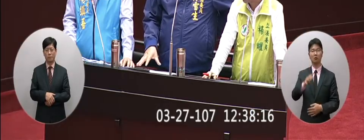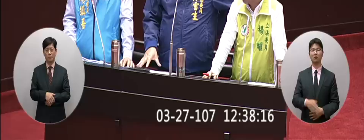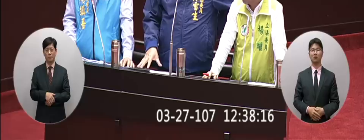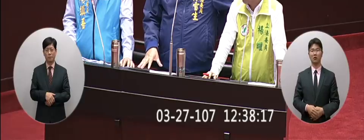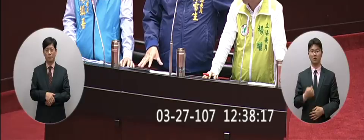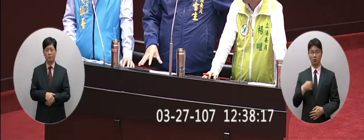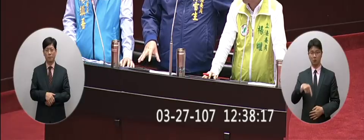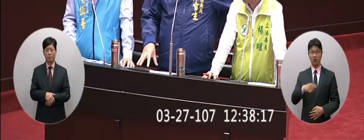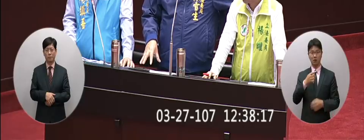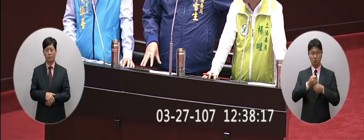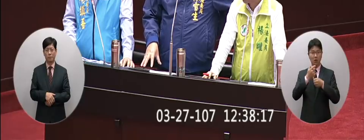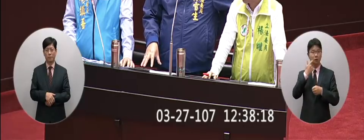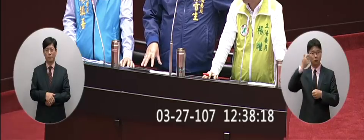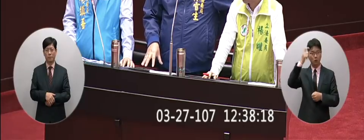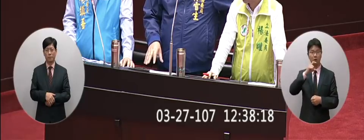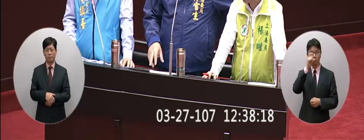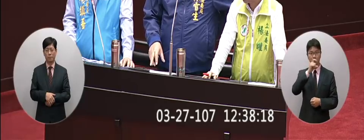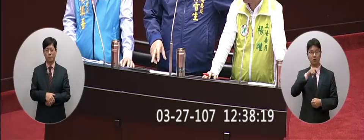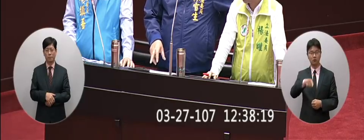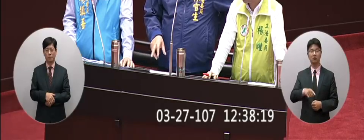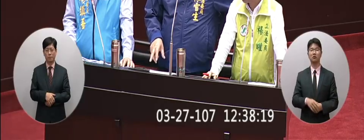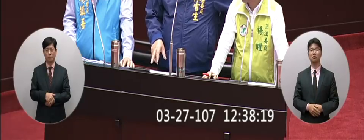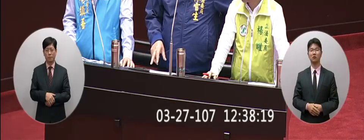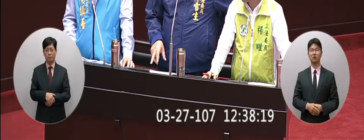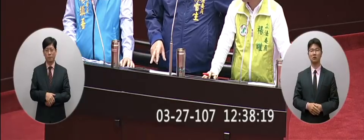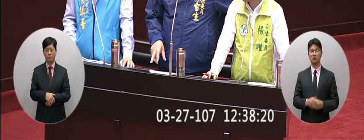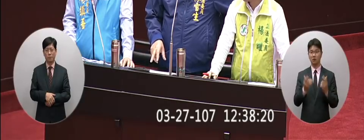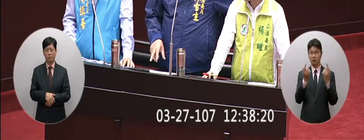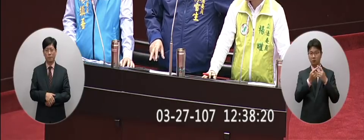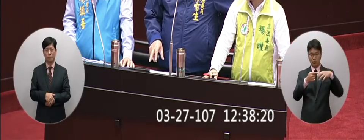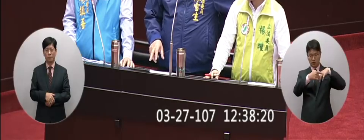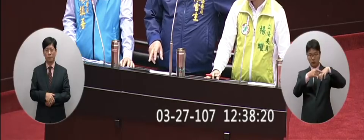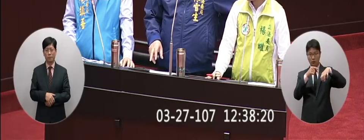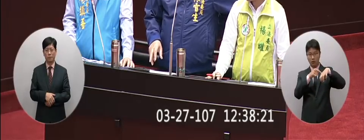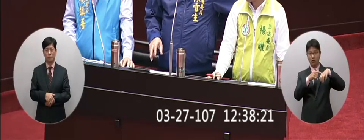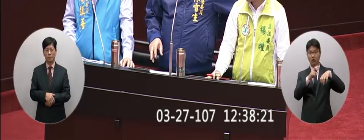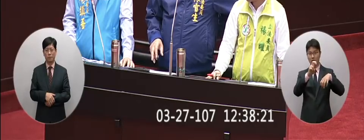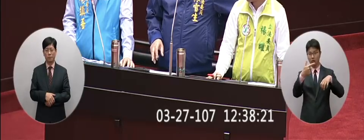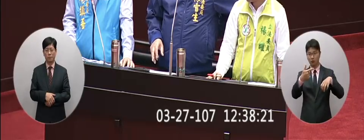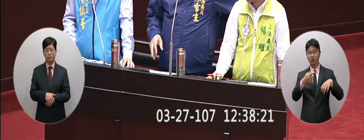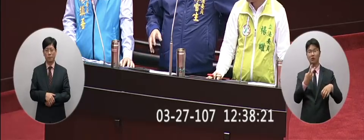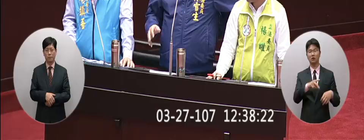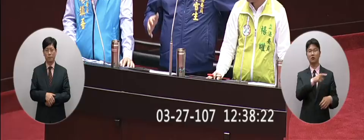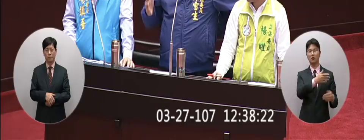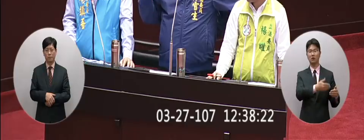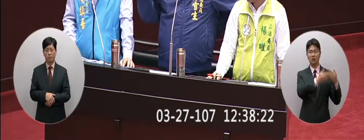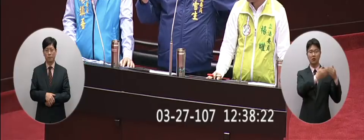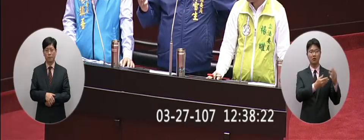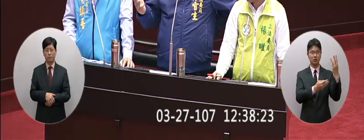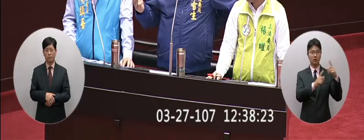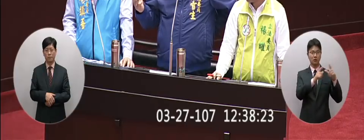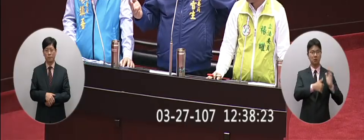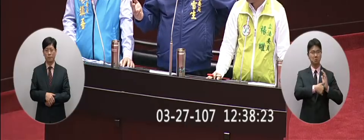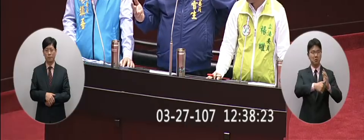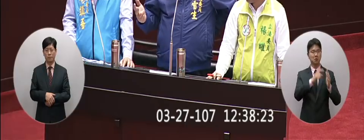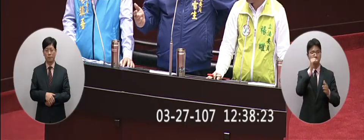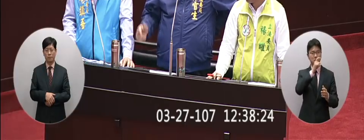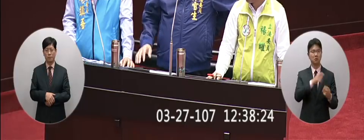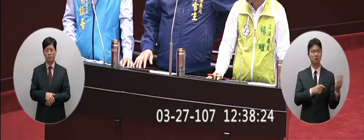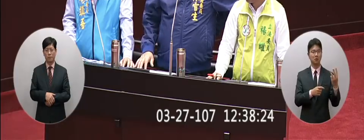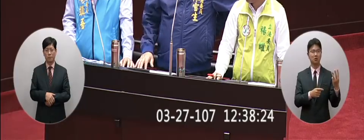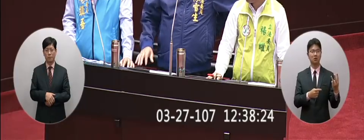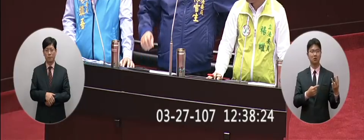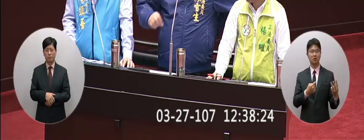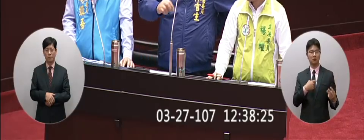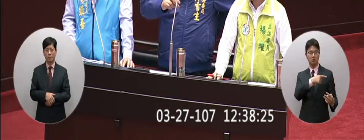我们酒厂制造的高粱，我们马祖的纬度啊正好在北纬26度，跟大陆的三大名酒茅台、五粮液还